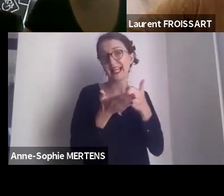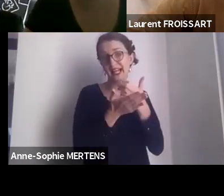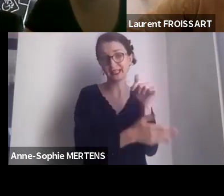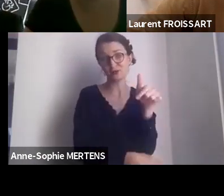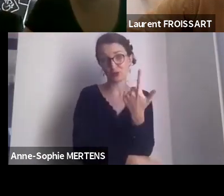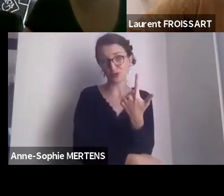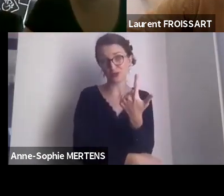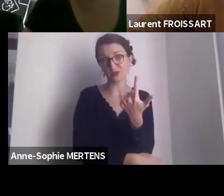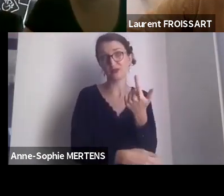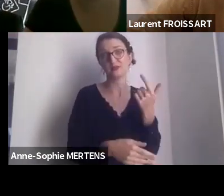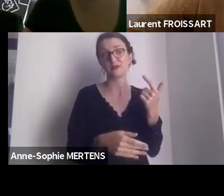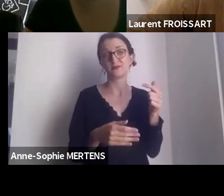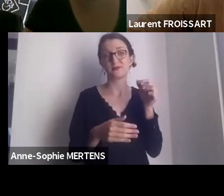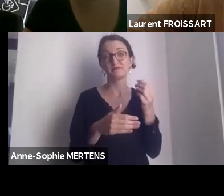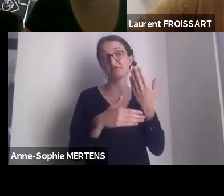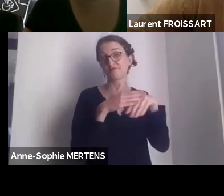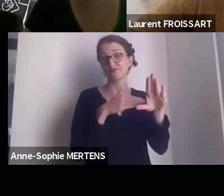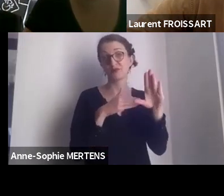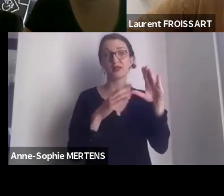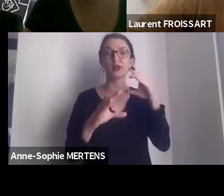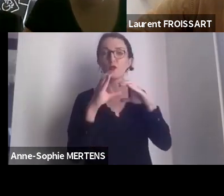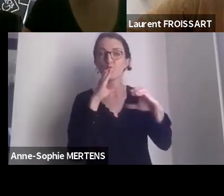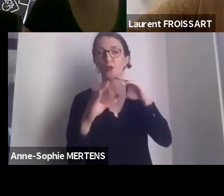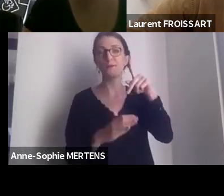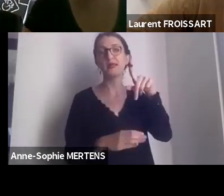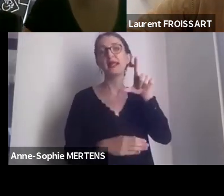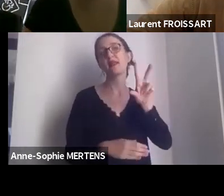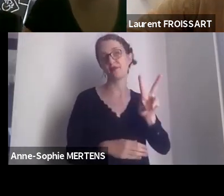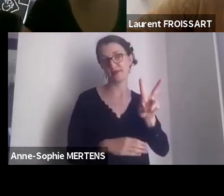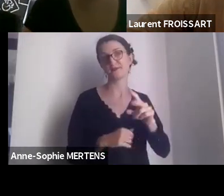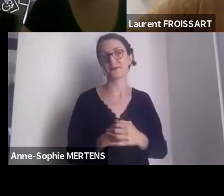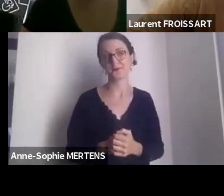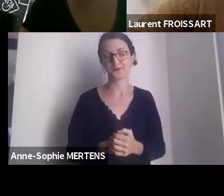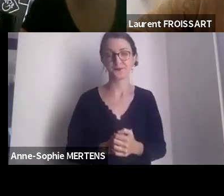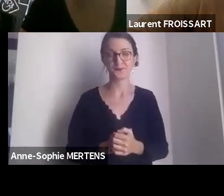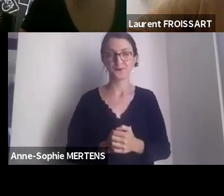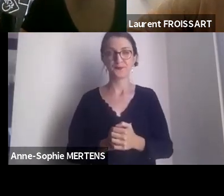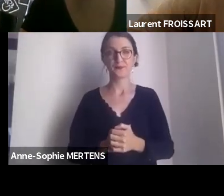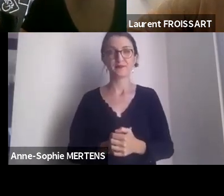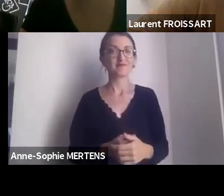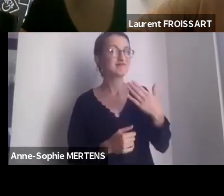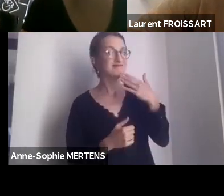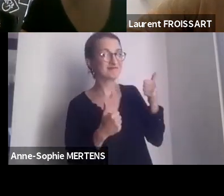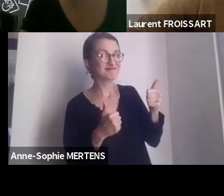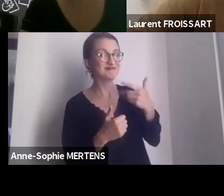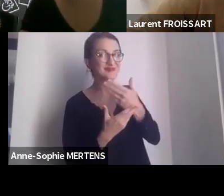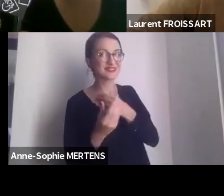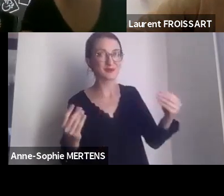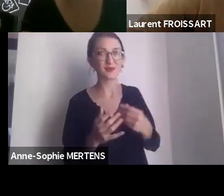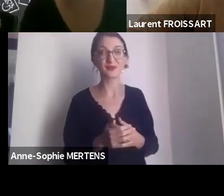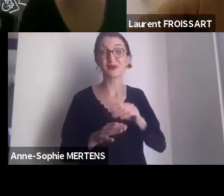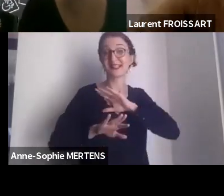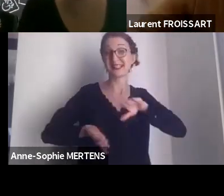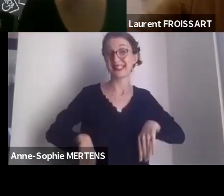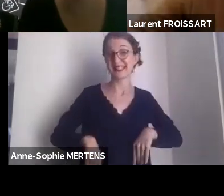on va dire de la communication, de la PLV, de la publicité sur lieu de vente. Super, merci beaucoup. Et dernière